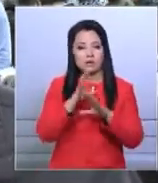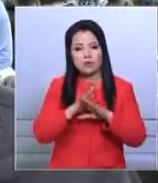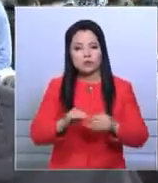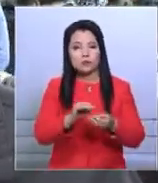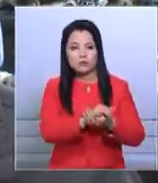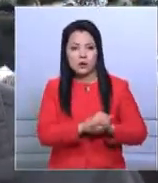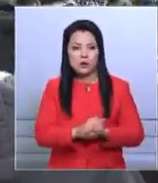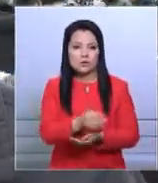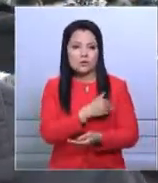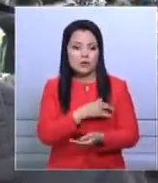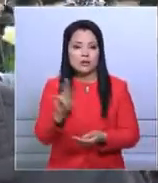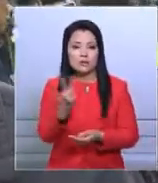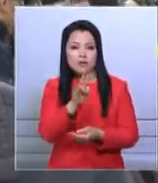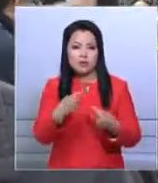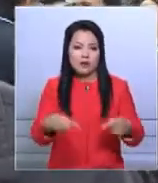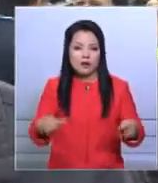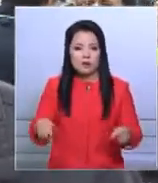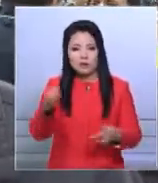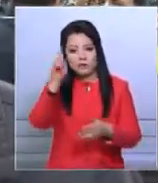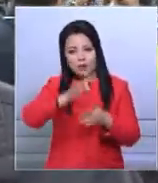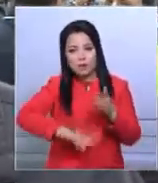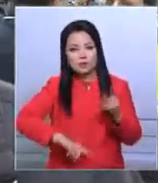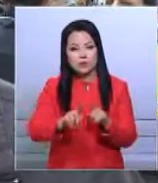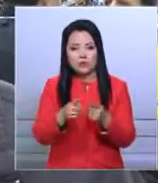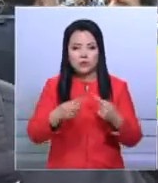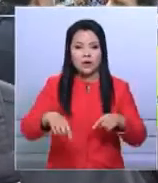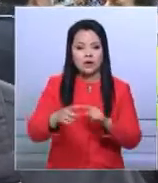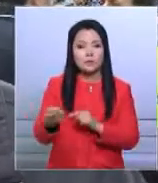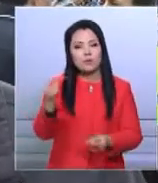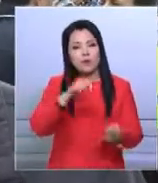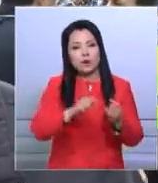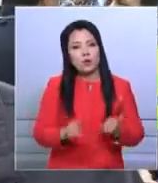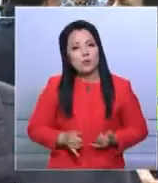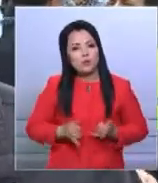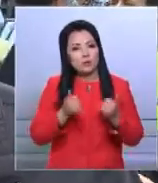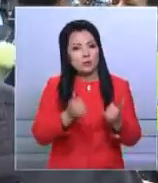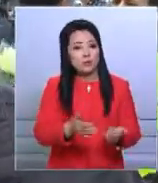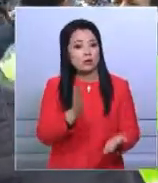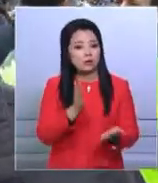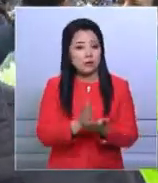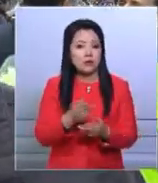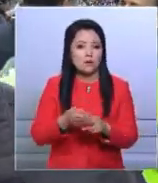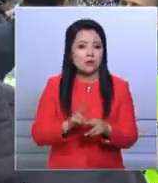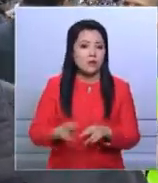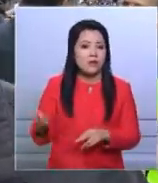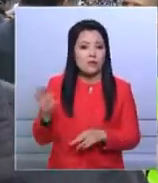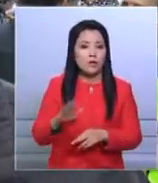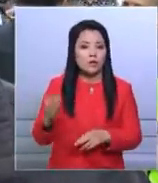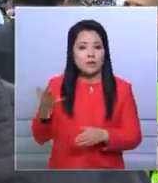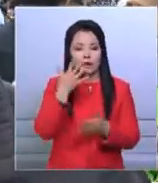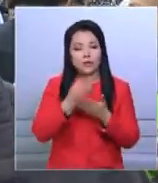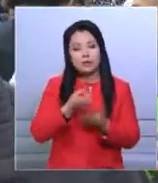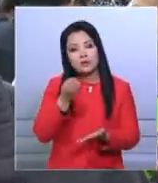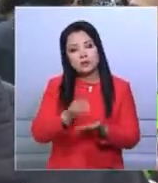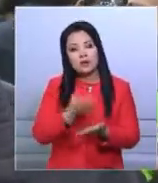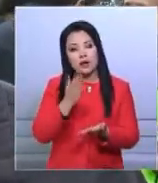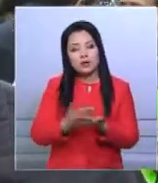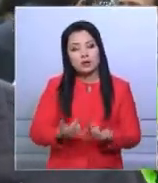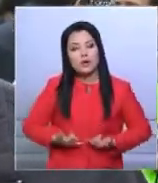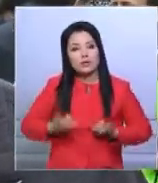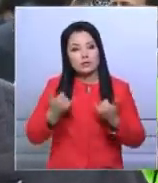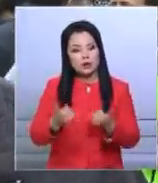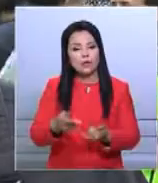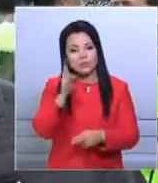қауымдастықта түрлі діни конфессия және қауым өкілдері бар. Олар бір-біріне құрмет көрсетіп келеді. Және бұл Еуропаның ең асыл құндылықтарының бірі. Біз